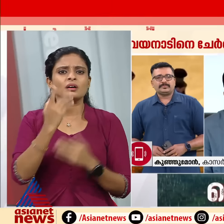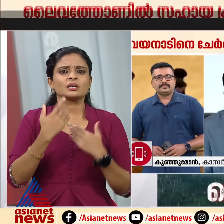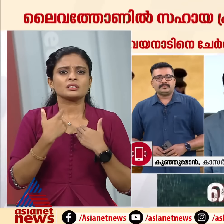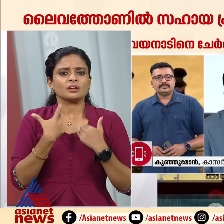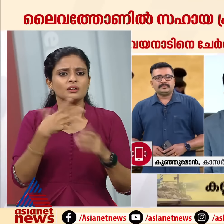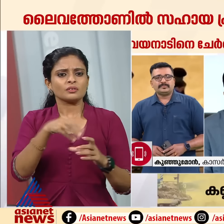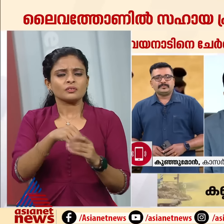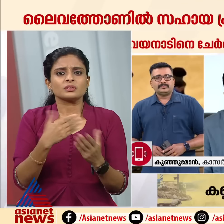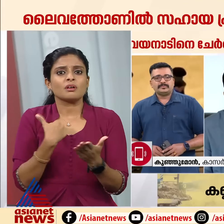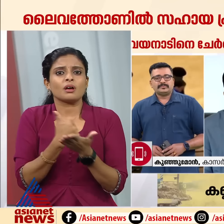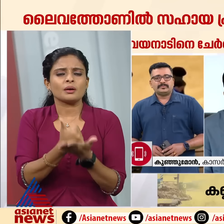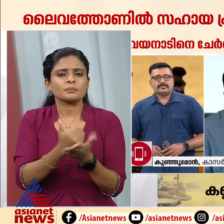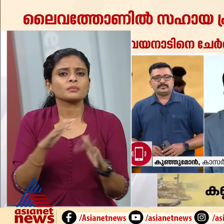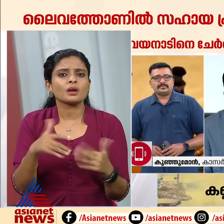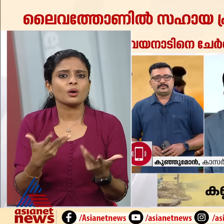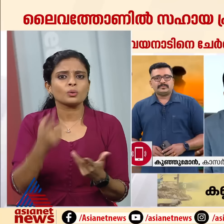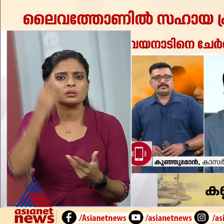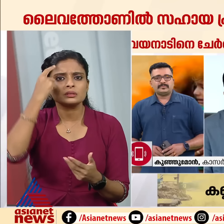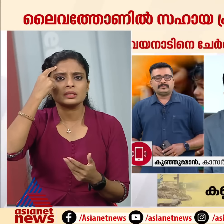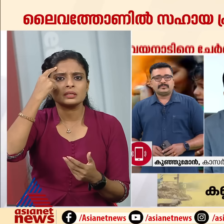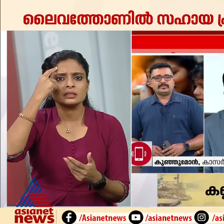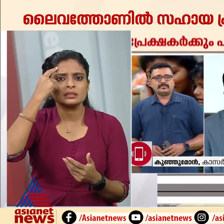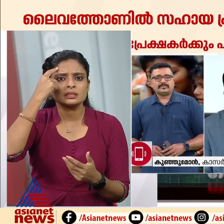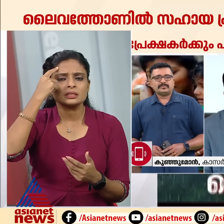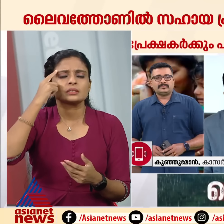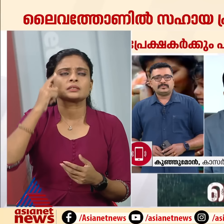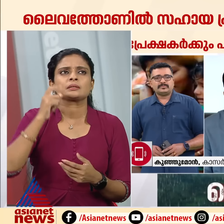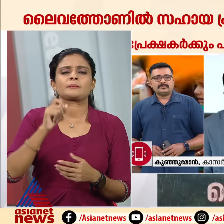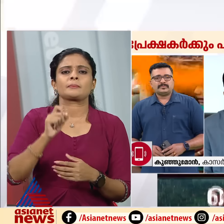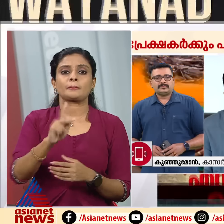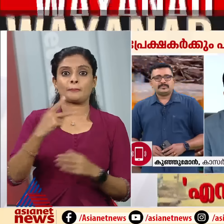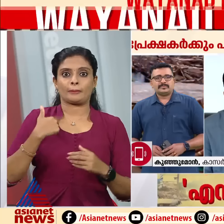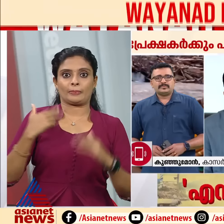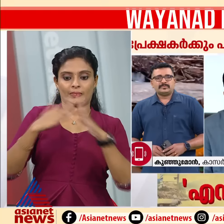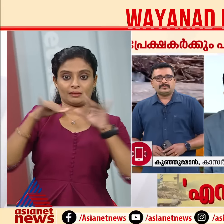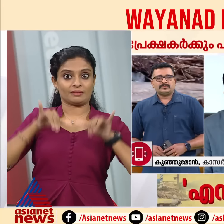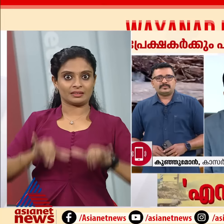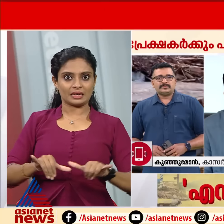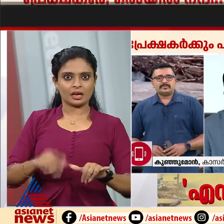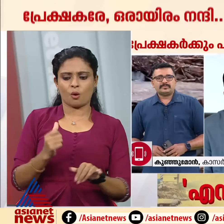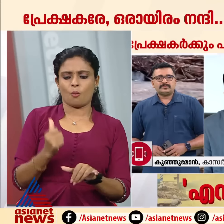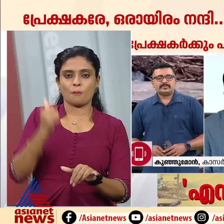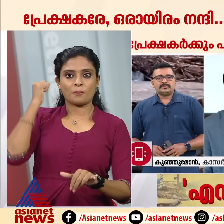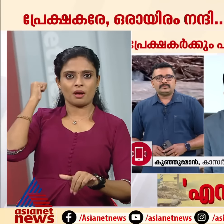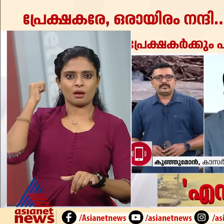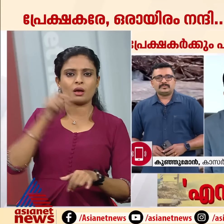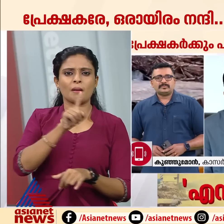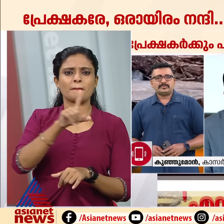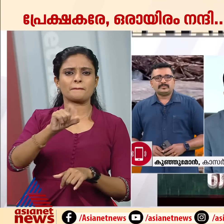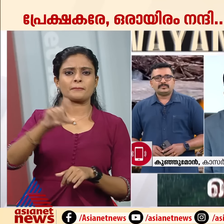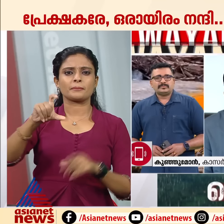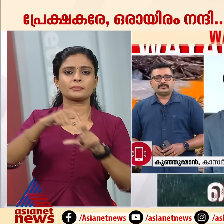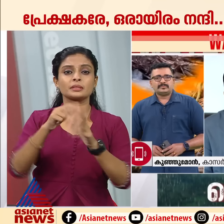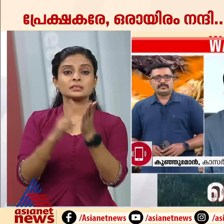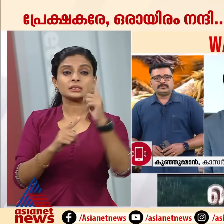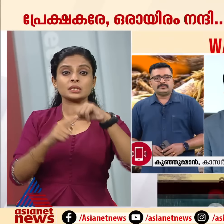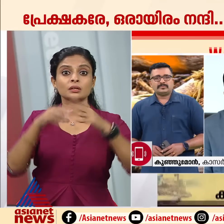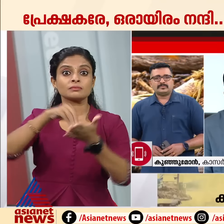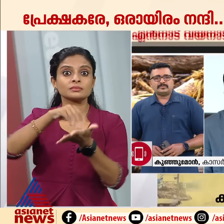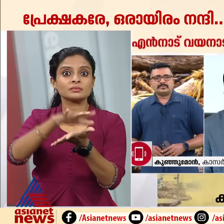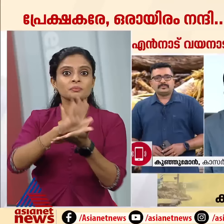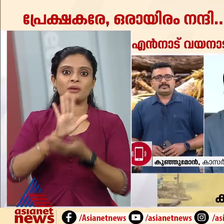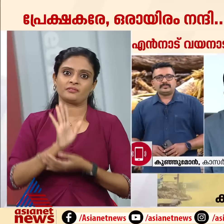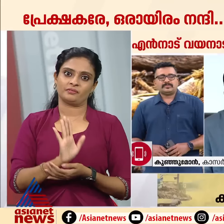ഞാൻ നോക്കിയപ്പോ ഞാൻ താമസിക്കുന്ന വീടിന്റെ തൊട്ട് മുകളിൽ, ഈ പ്ലോട്ടിന്റെ തന്നെ തൊട്ട് മുകളിൽ ഒരു 10 സെന്റ് സ്ഥലമുണ്ട്.